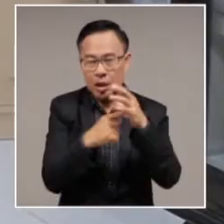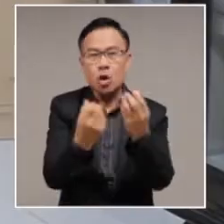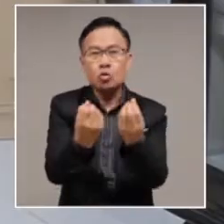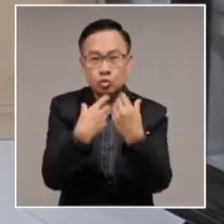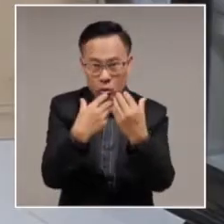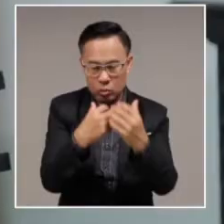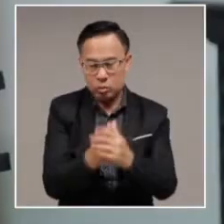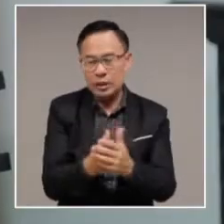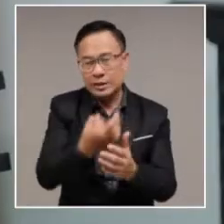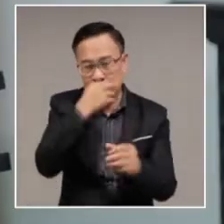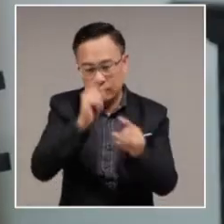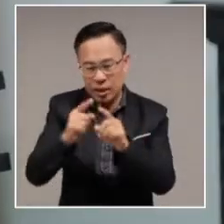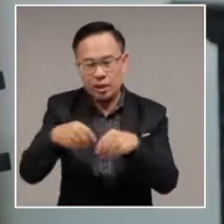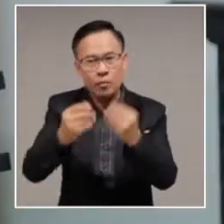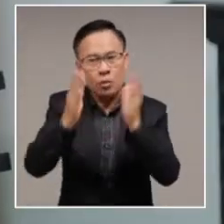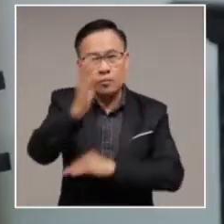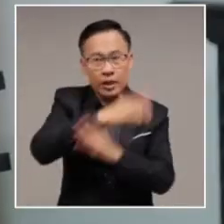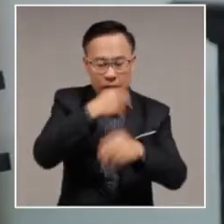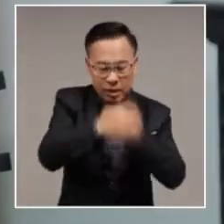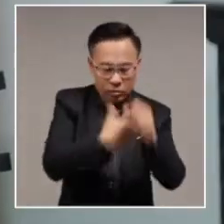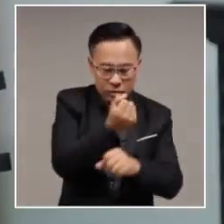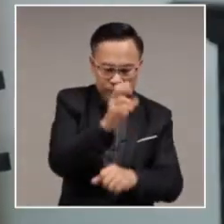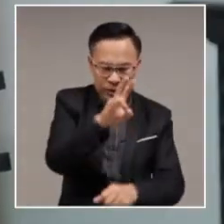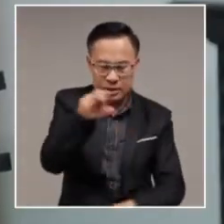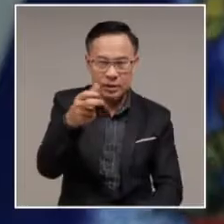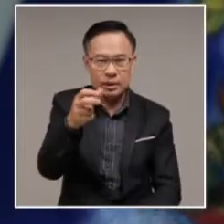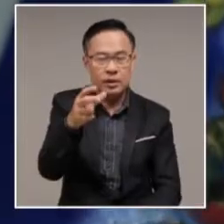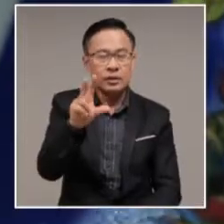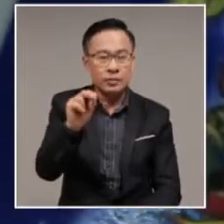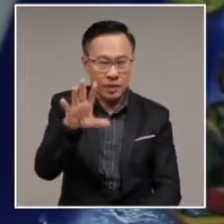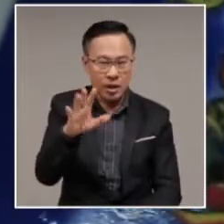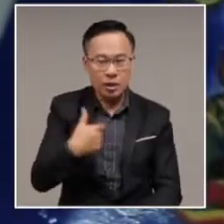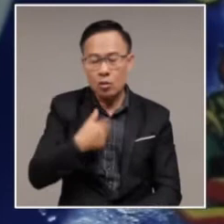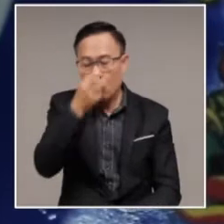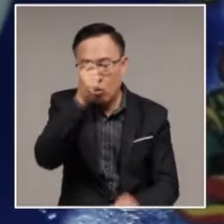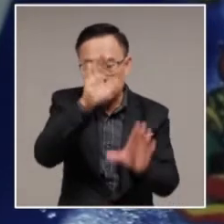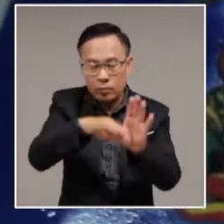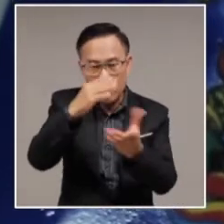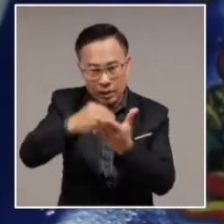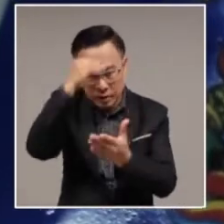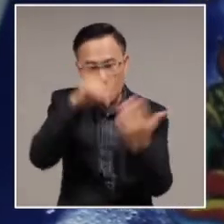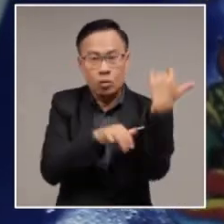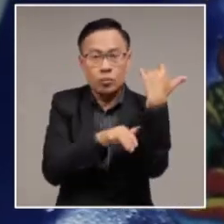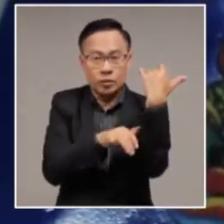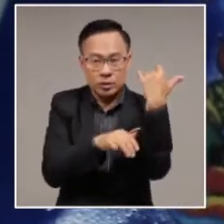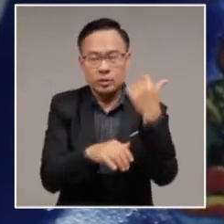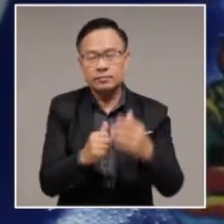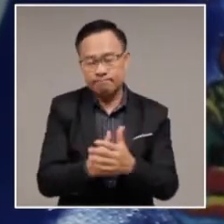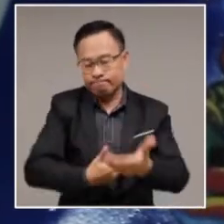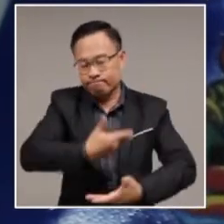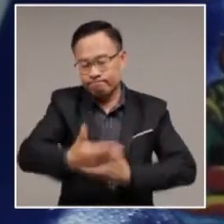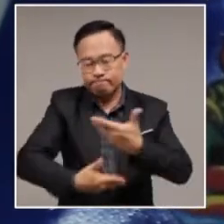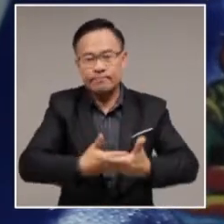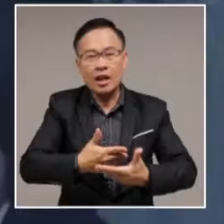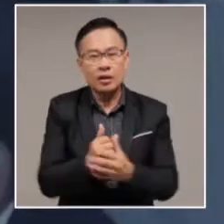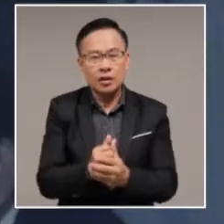อายุ 17-35 ปีตอนนั้นก็มาสอบเข้าเหมือนกันโดยเลือกเรียนในแผนกหลักสูตรคอมพิวเตอร์และการจัดการธุรกิจภาคภาษาอังก